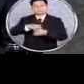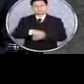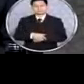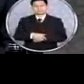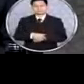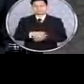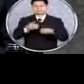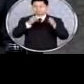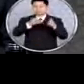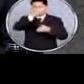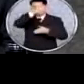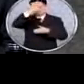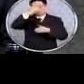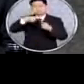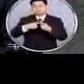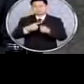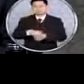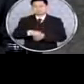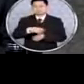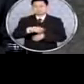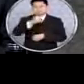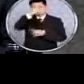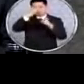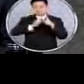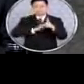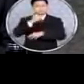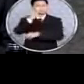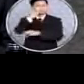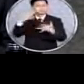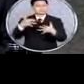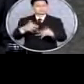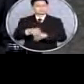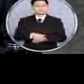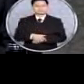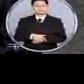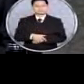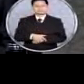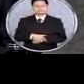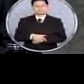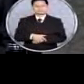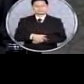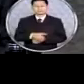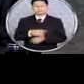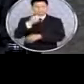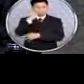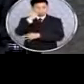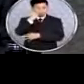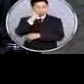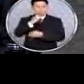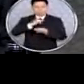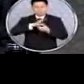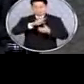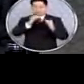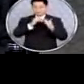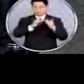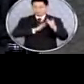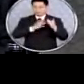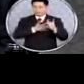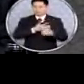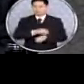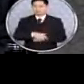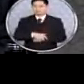于青年将来他的住的问题，这个住者有其屋的这些社会住宅，我